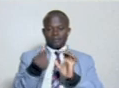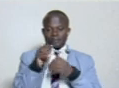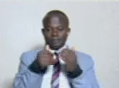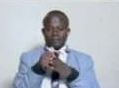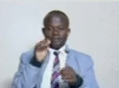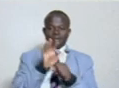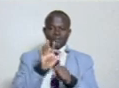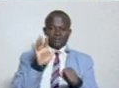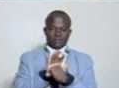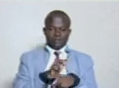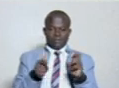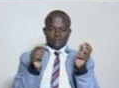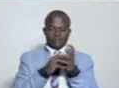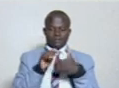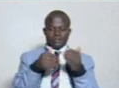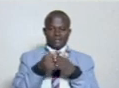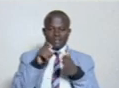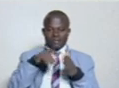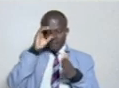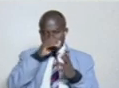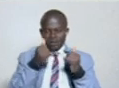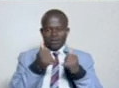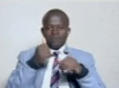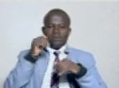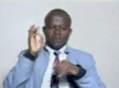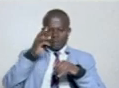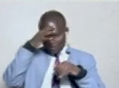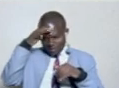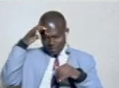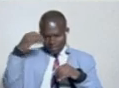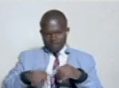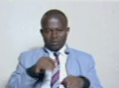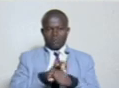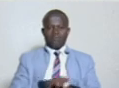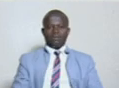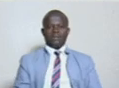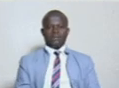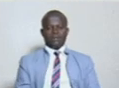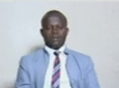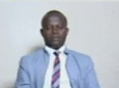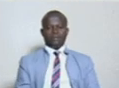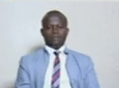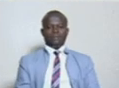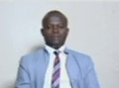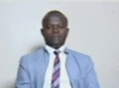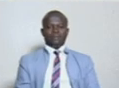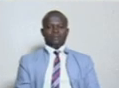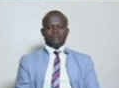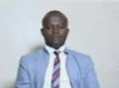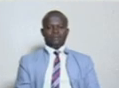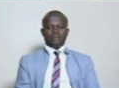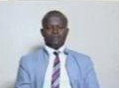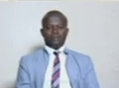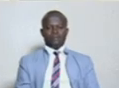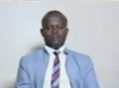ari menshi, ariko nitutayashaka iki gihe bizaduhenda kurushaho. Le coût de ne pas le faire il sera